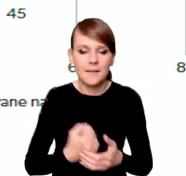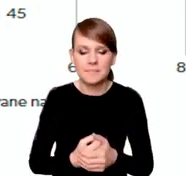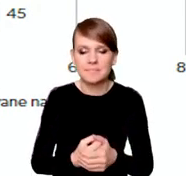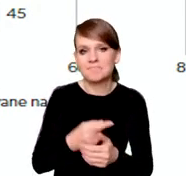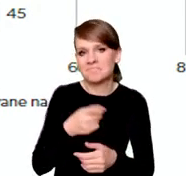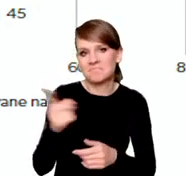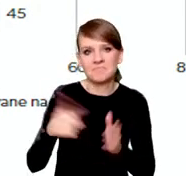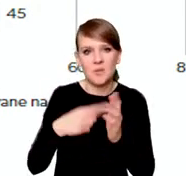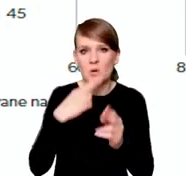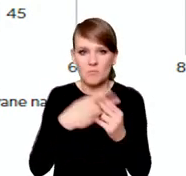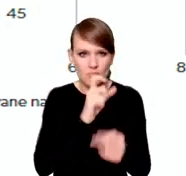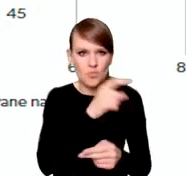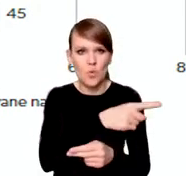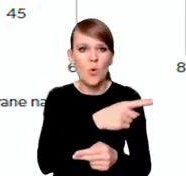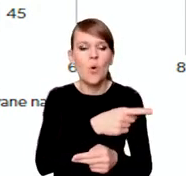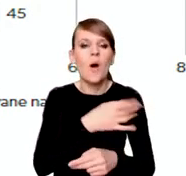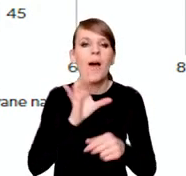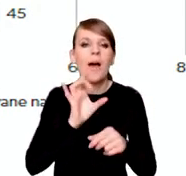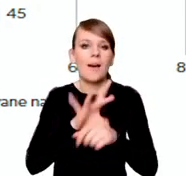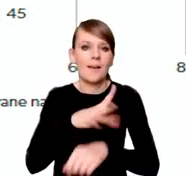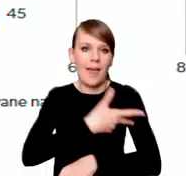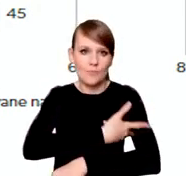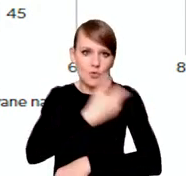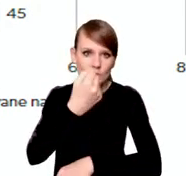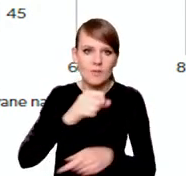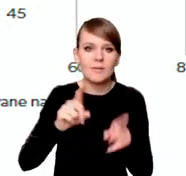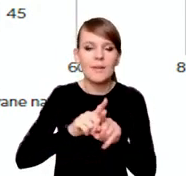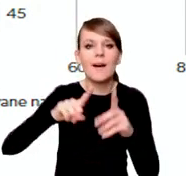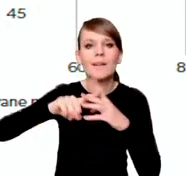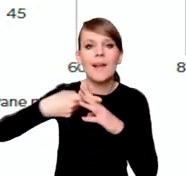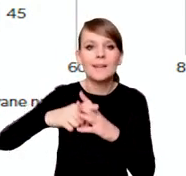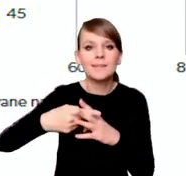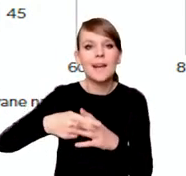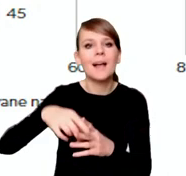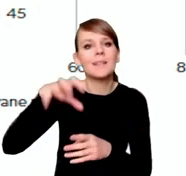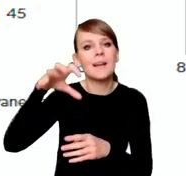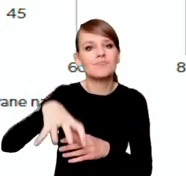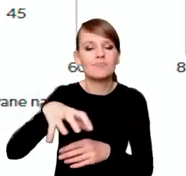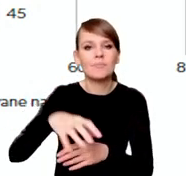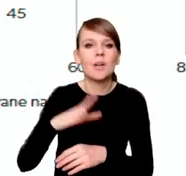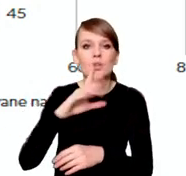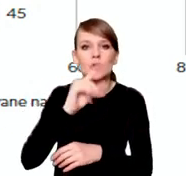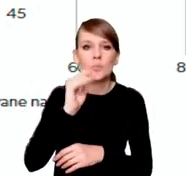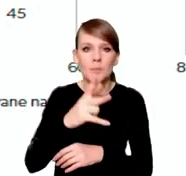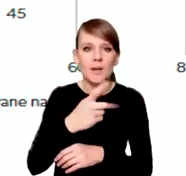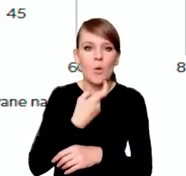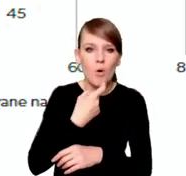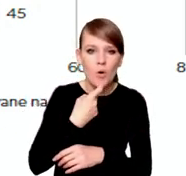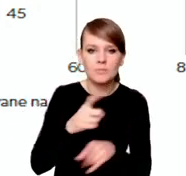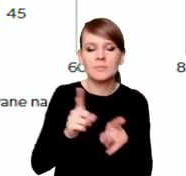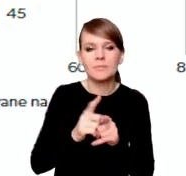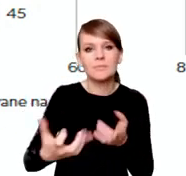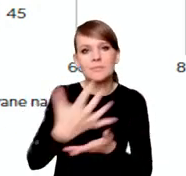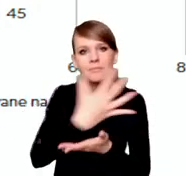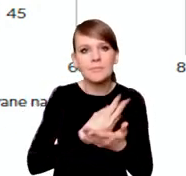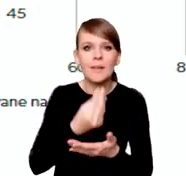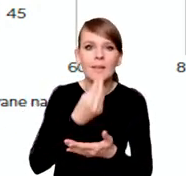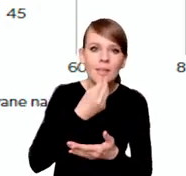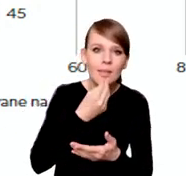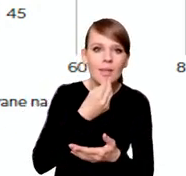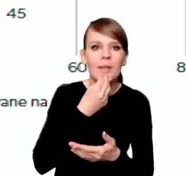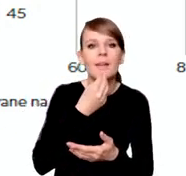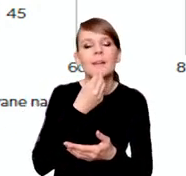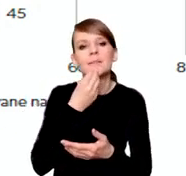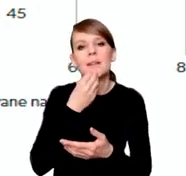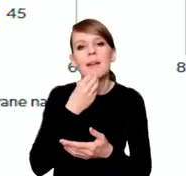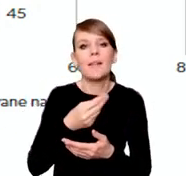krwi, rejestracja do bazy dawców szpiku kostnego, zbiórka karmy i darów materialnych dla schronisk dla